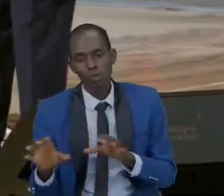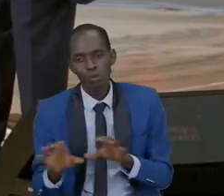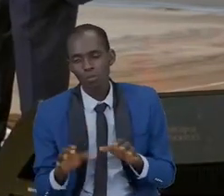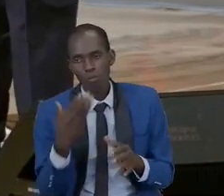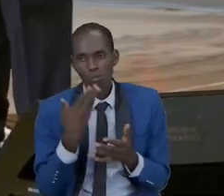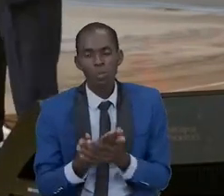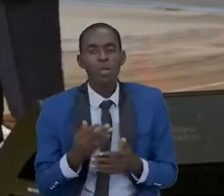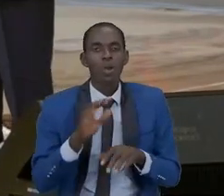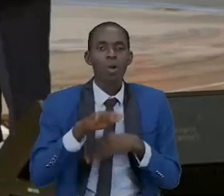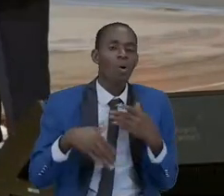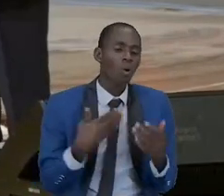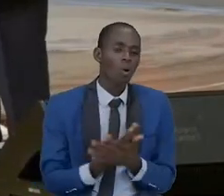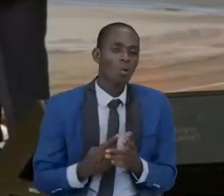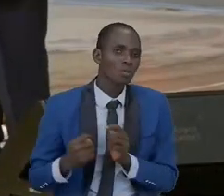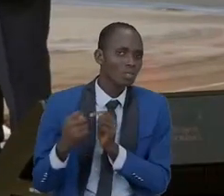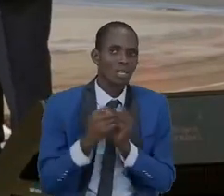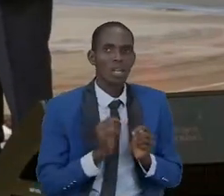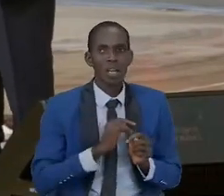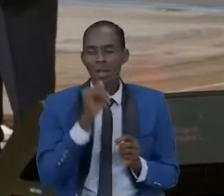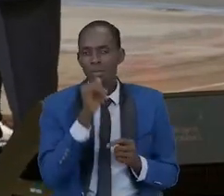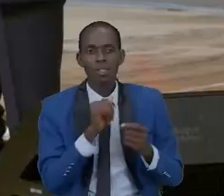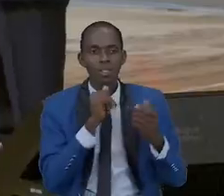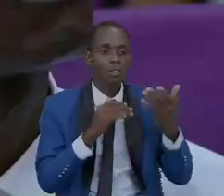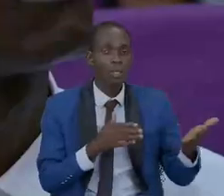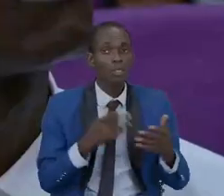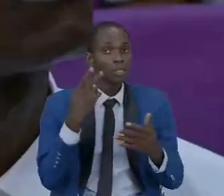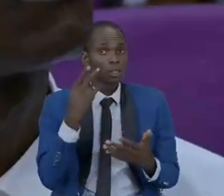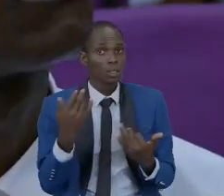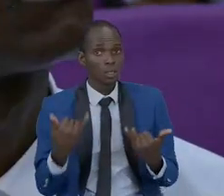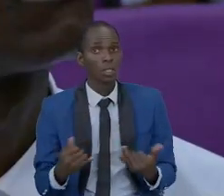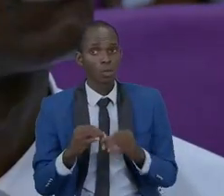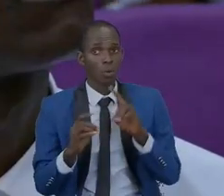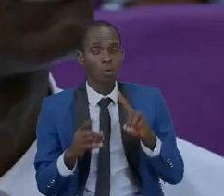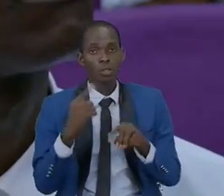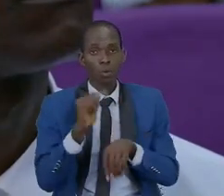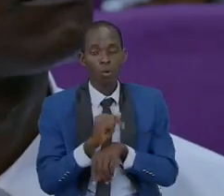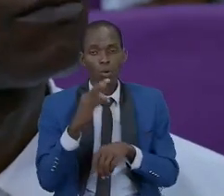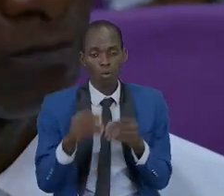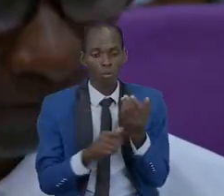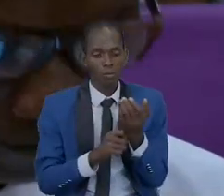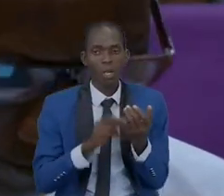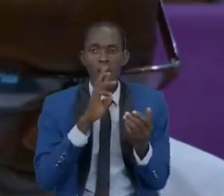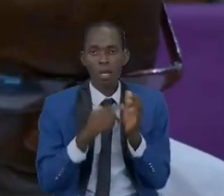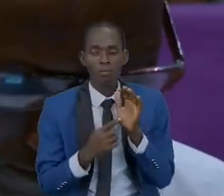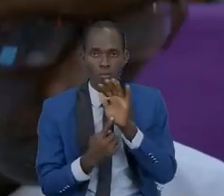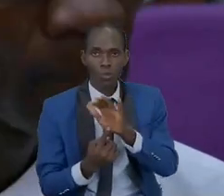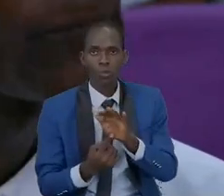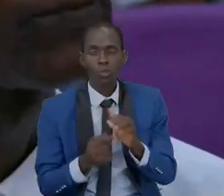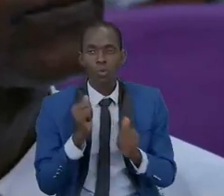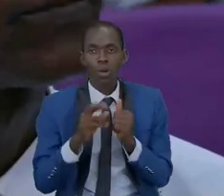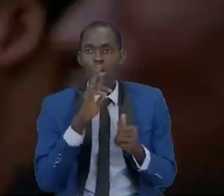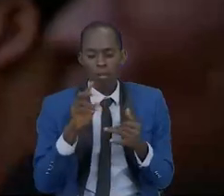est mis ensemble je ne suis pas voyez cela les heures de la loi ici maintenant pas des heures de la chair